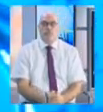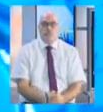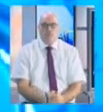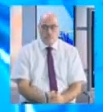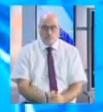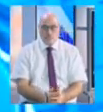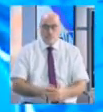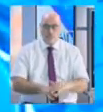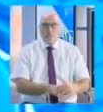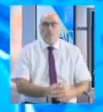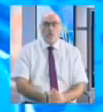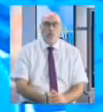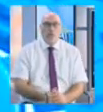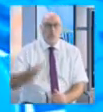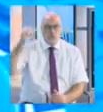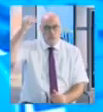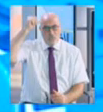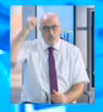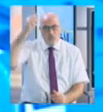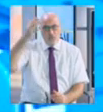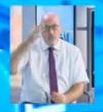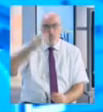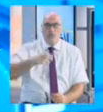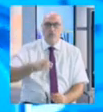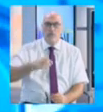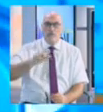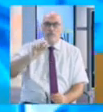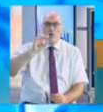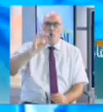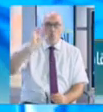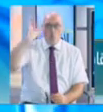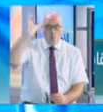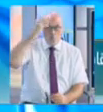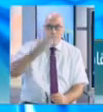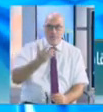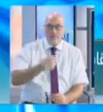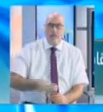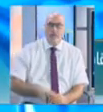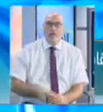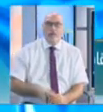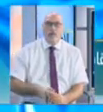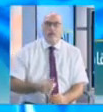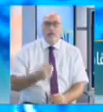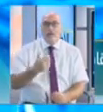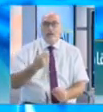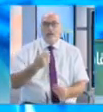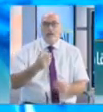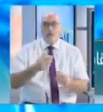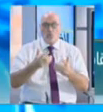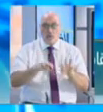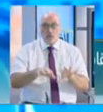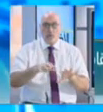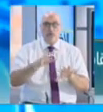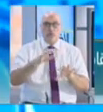في الذاكرة الوطنية تحيي الجزائر غدا الذكرى المزدوجة لهجومات الشمال القسنطيني وانعقاد مؤتمر الصمام